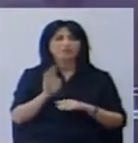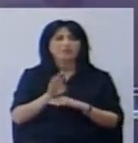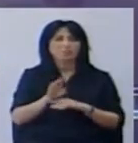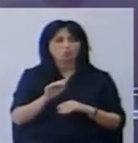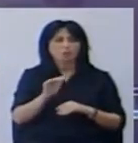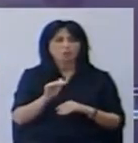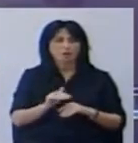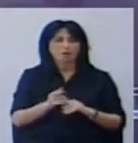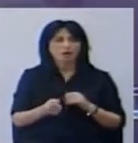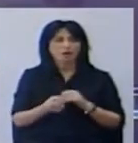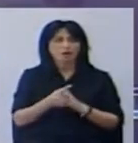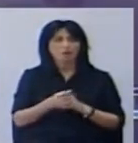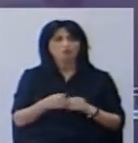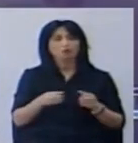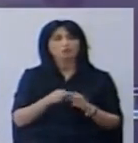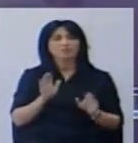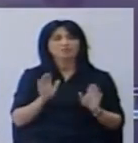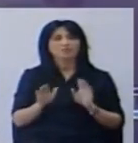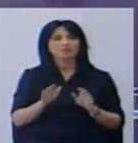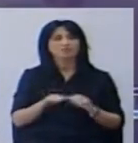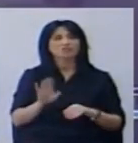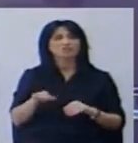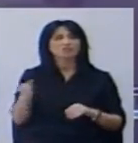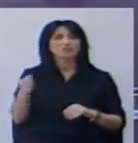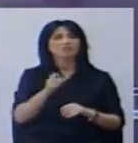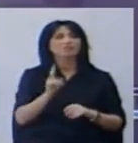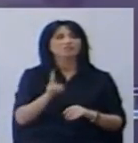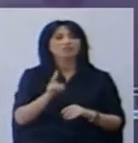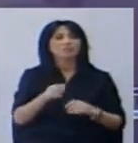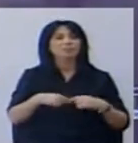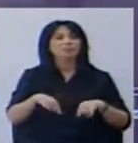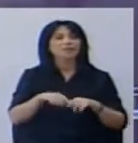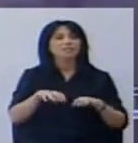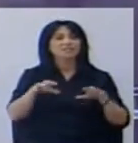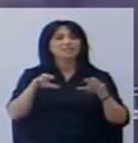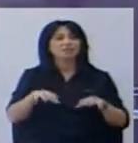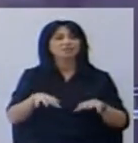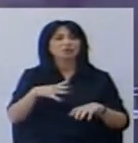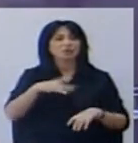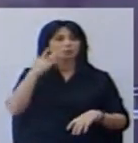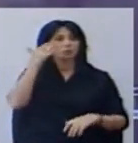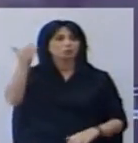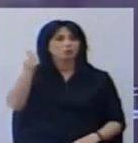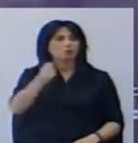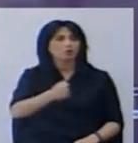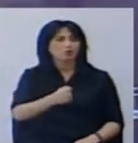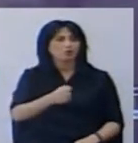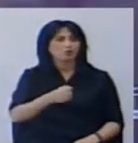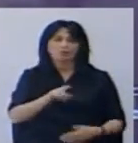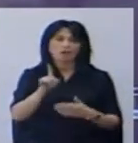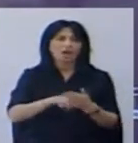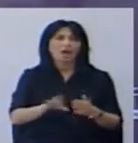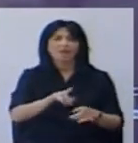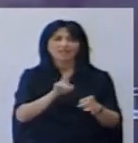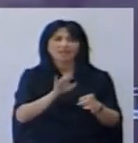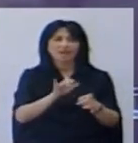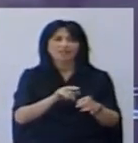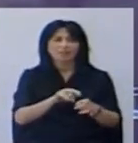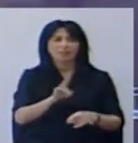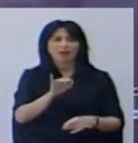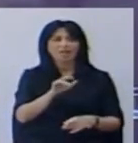და აღმოჩნდა, რომ ჯგუფის ხელმძღვანელად შემდეგ დანიშნეს ფრაქციის თავმჯდომარე ქართული ოცნების არენდენ ნატო ქათამაძეს,